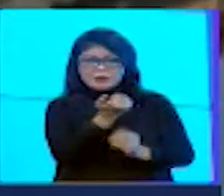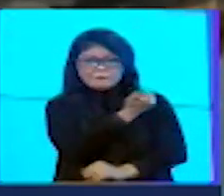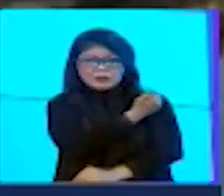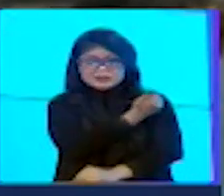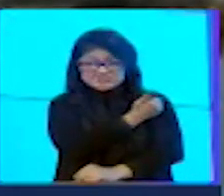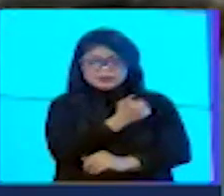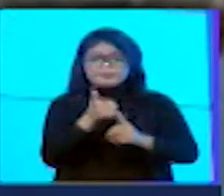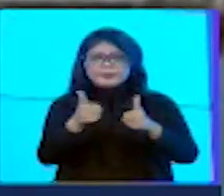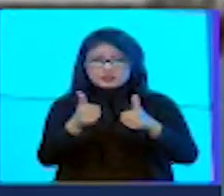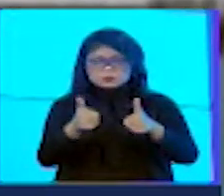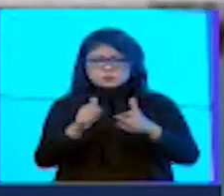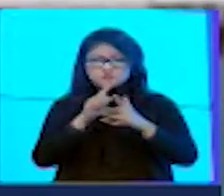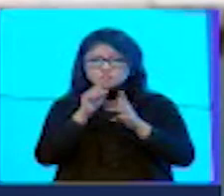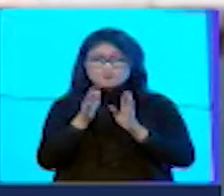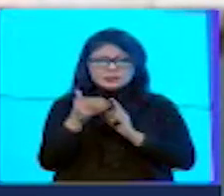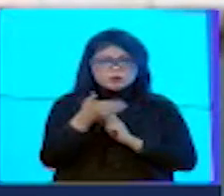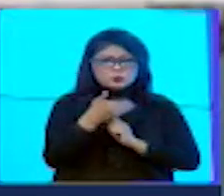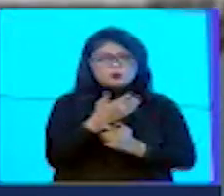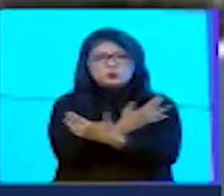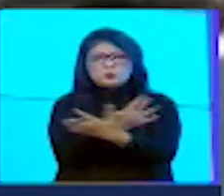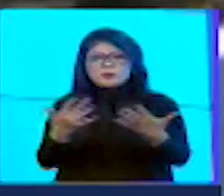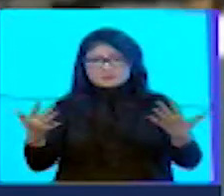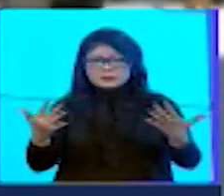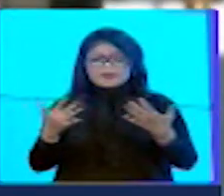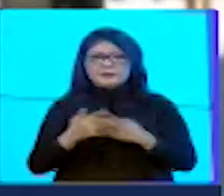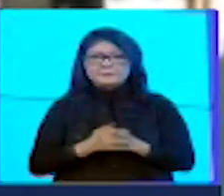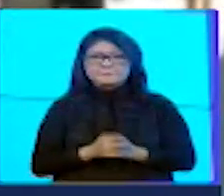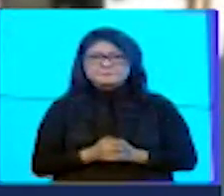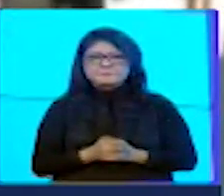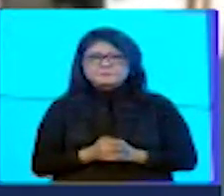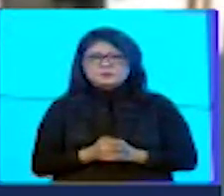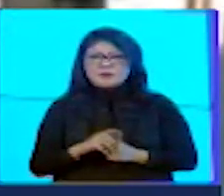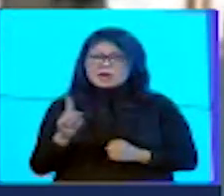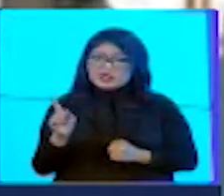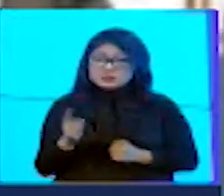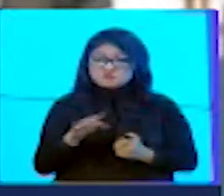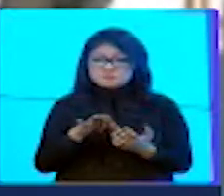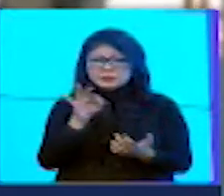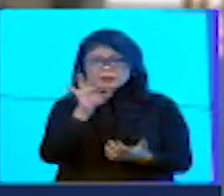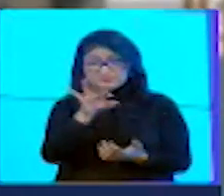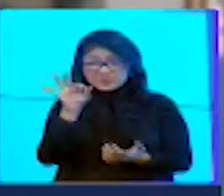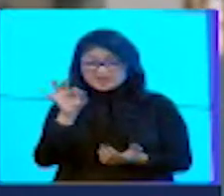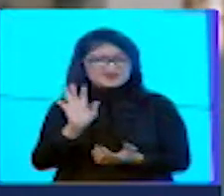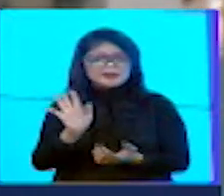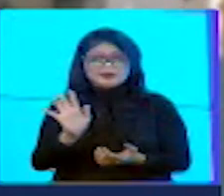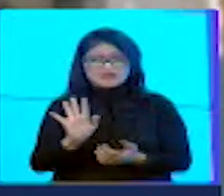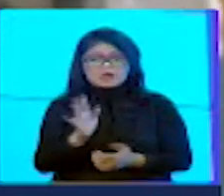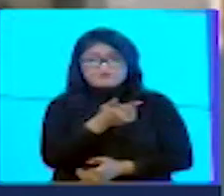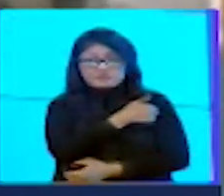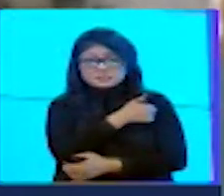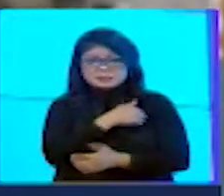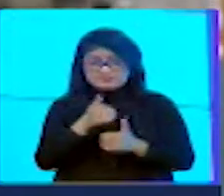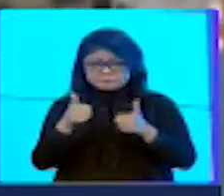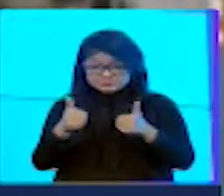untuk melindungi masyarakat. Oleh karenanya tidak perlu memilih-milih dan vaksin yang terbaik adalah vaksin yang